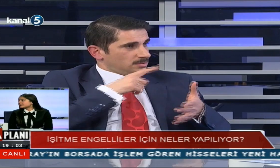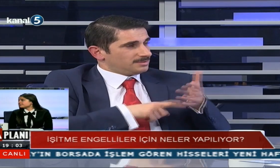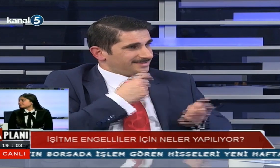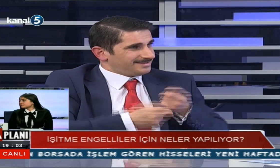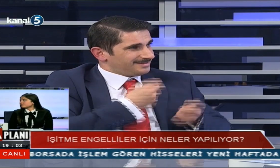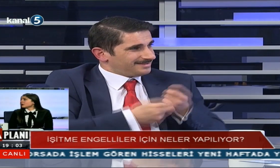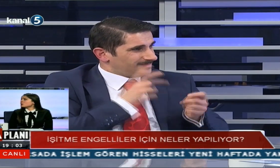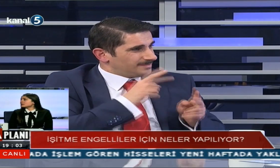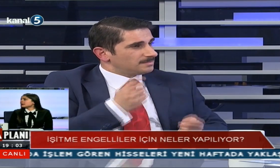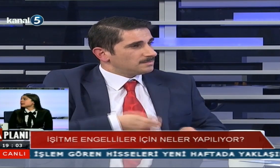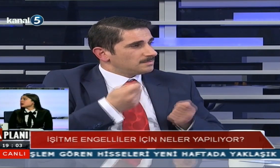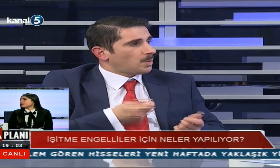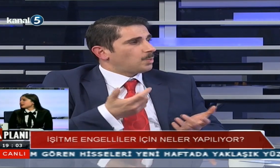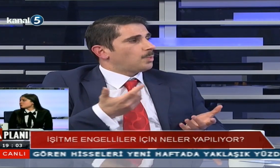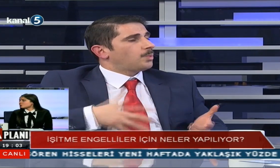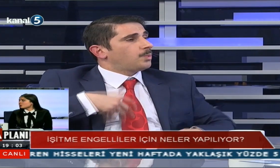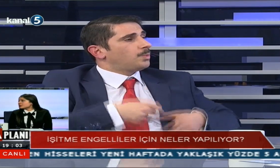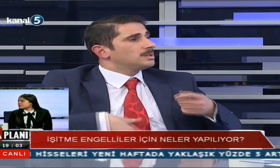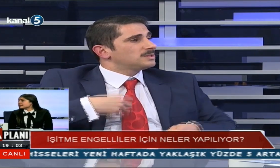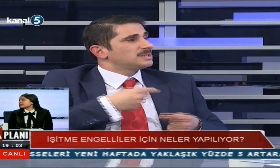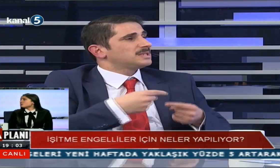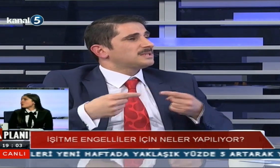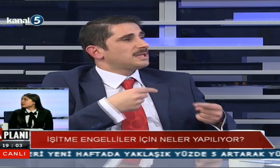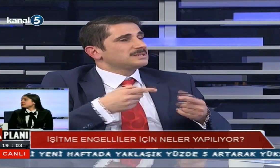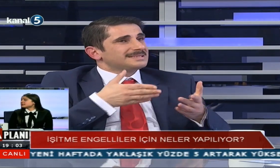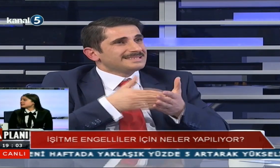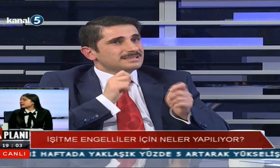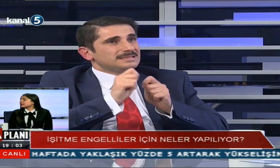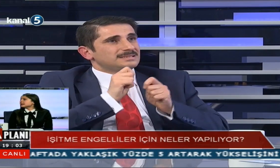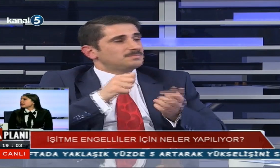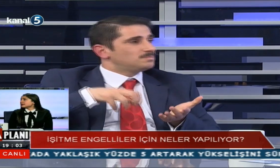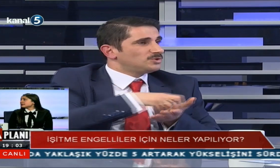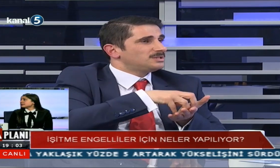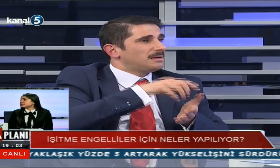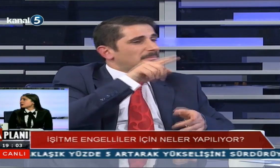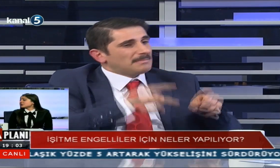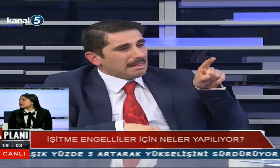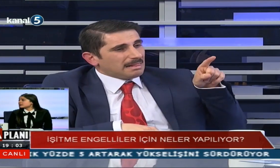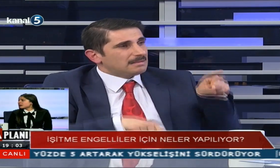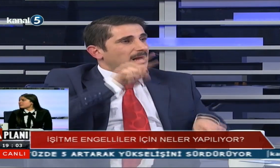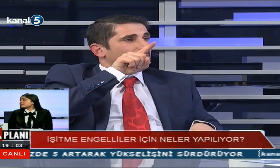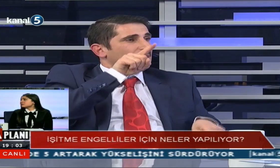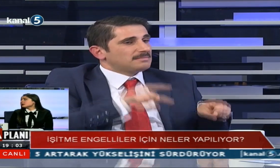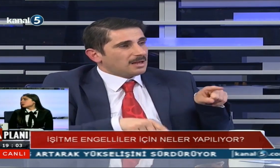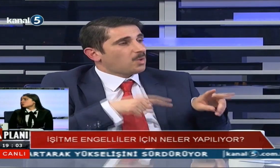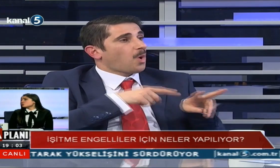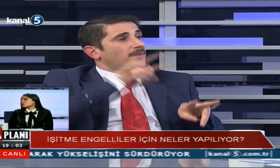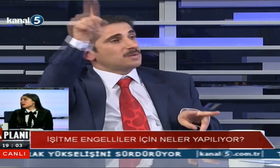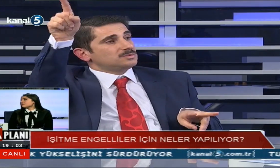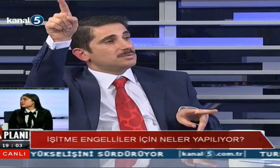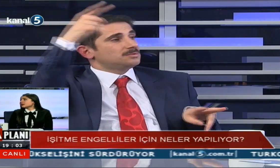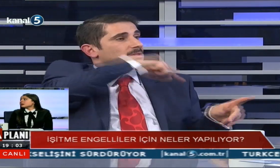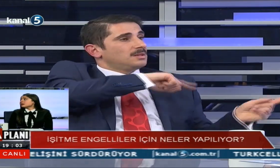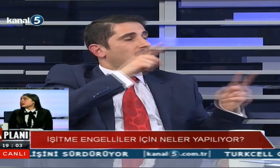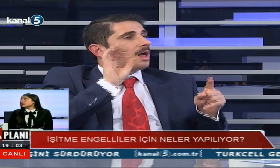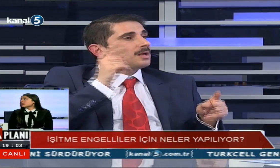de önceden federasyonun yönetimindeydim. 10 yıla yakında dernek başkanlığı yaptım. Bu süre